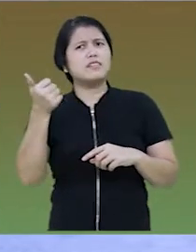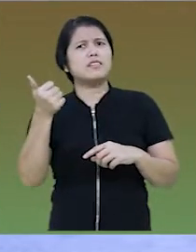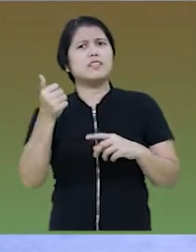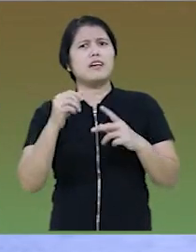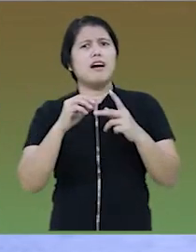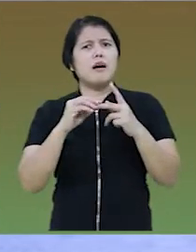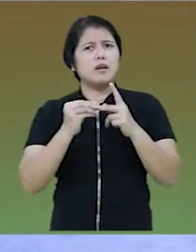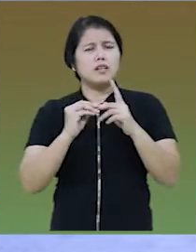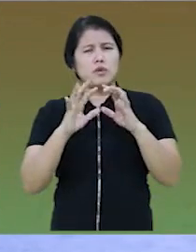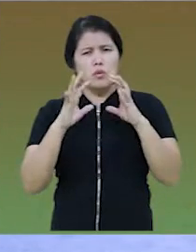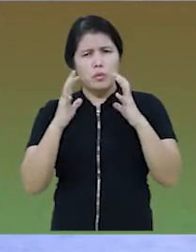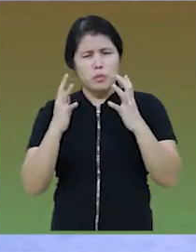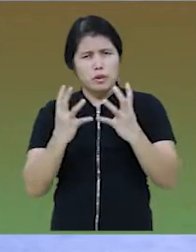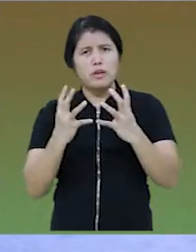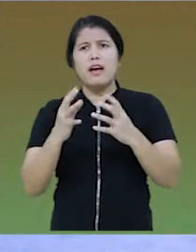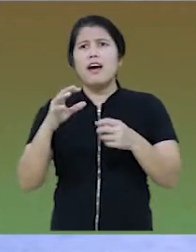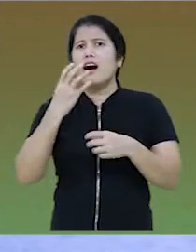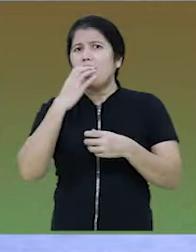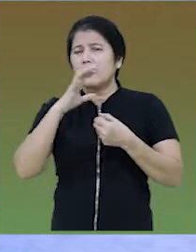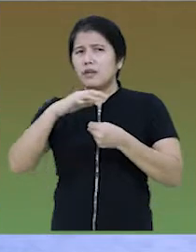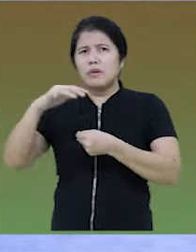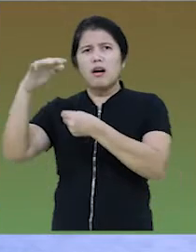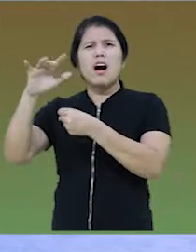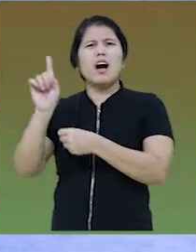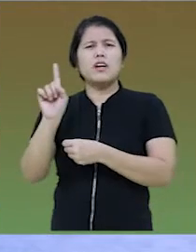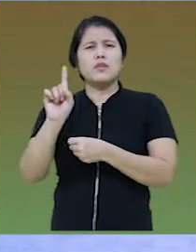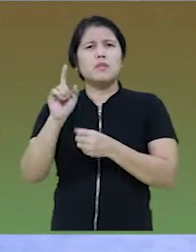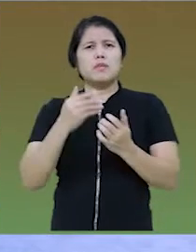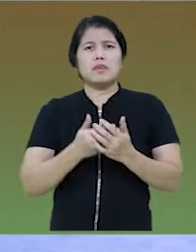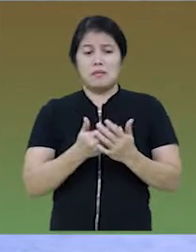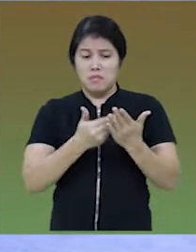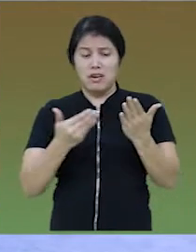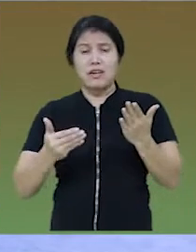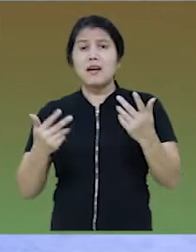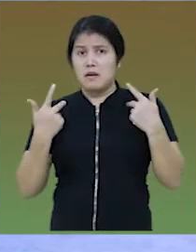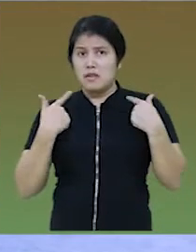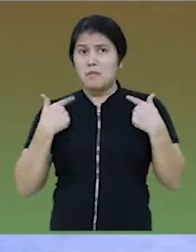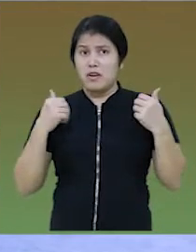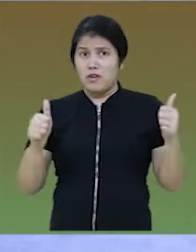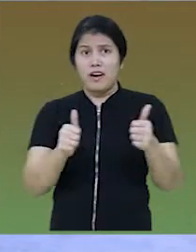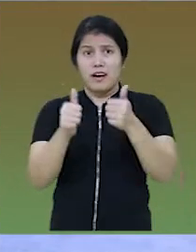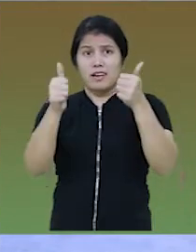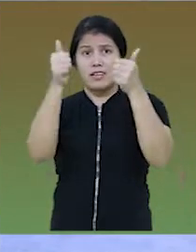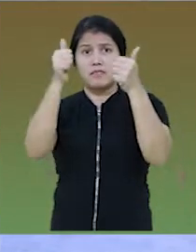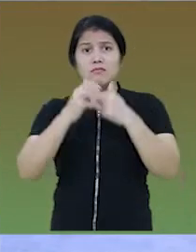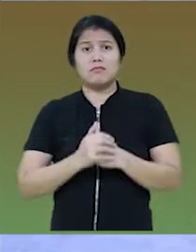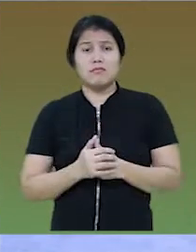Bukod sa plastic balloon at hot air balloon, ano-anong mga bagay na mayroong hangin?